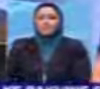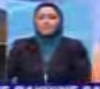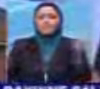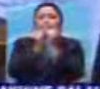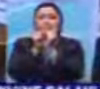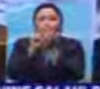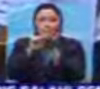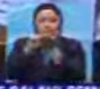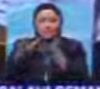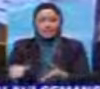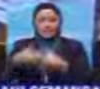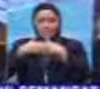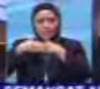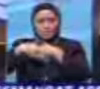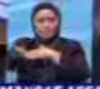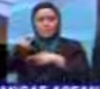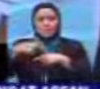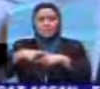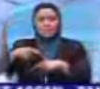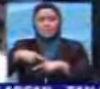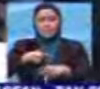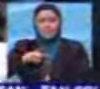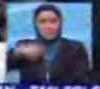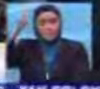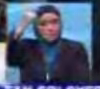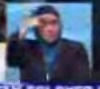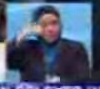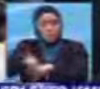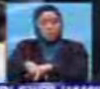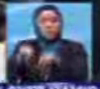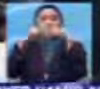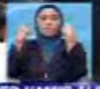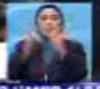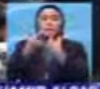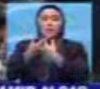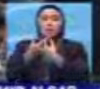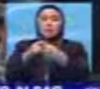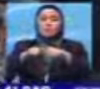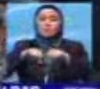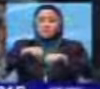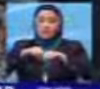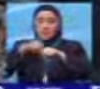selepas melepaskan misi kayuhan jejak Vira 2017 di Baling, Kedah.